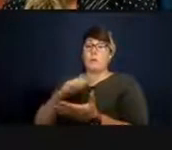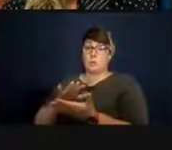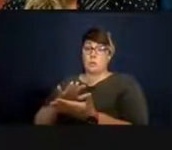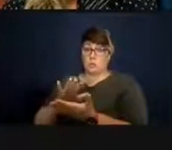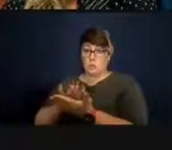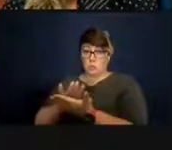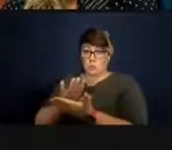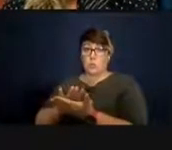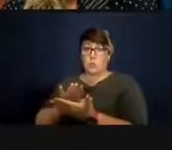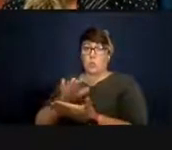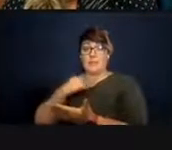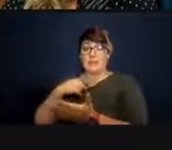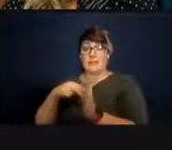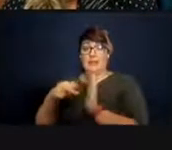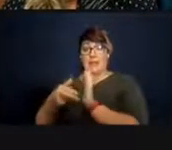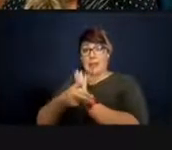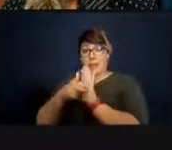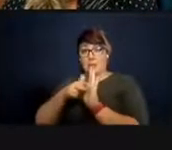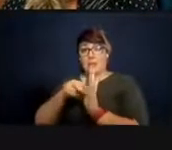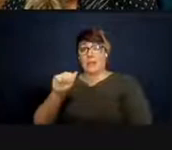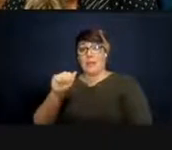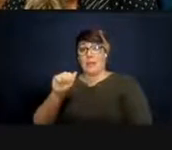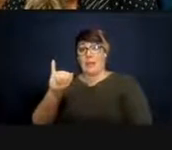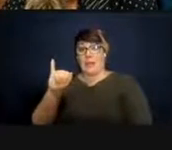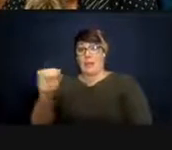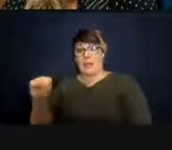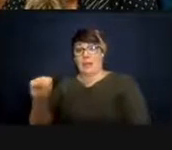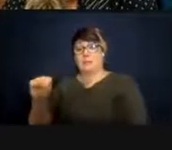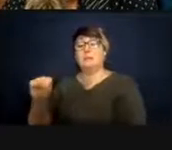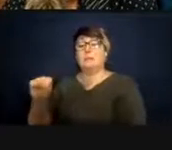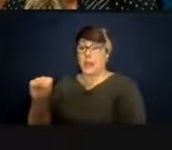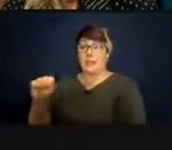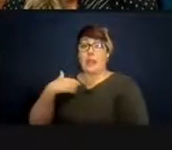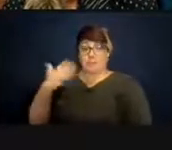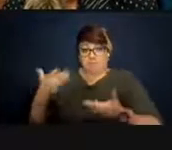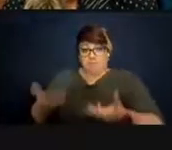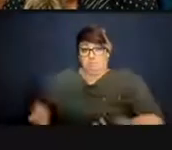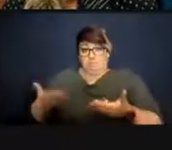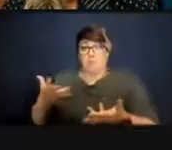ambaye alitaka kuwa katika shule